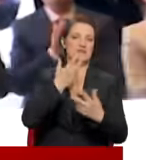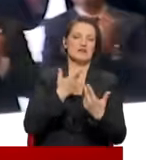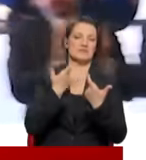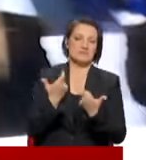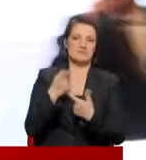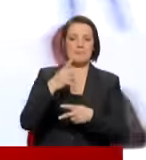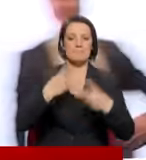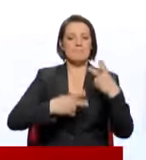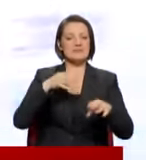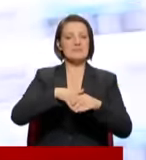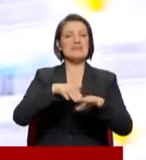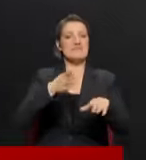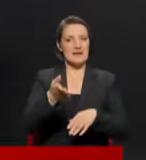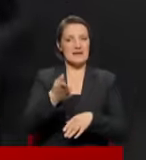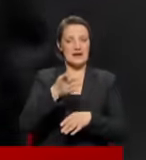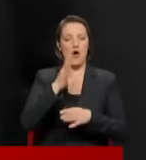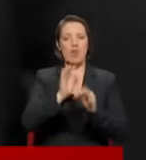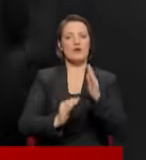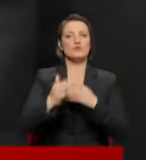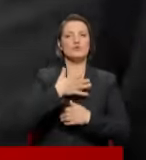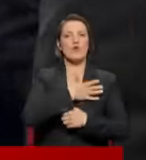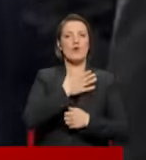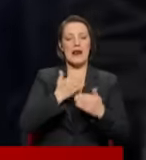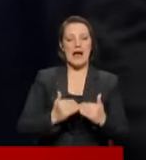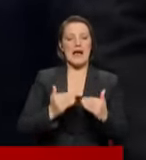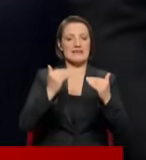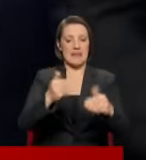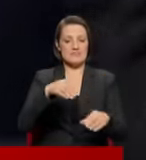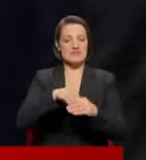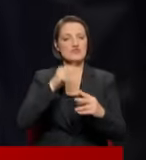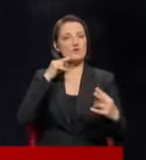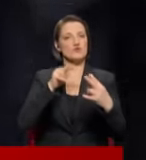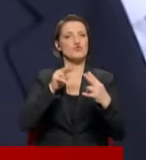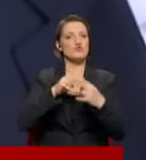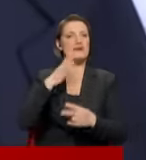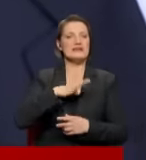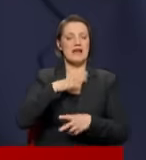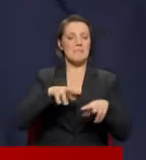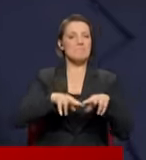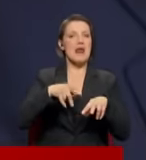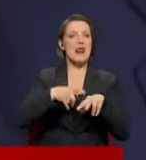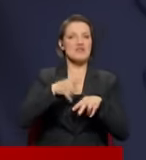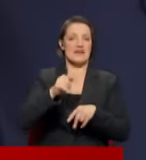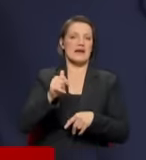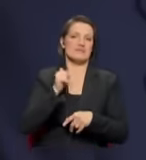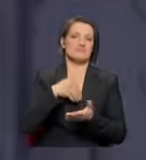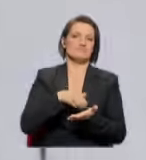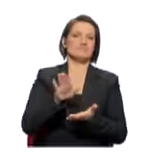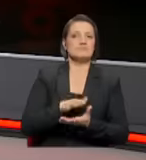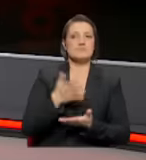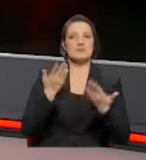çevrildi. Bazı milletvekillerinin olağanüstü kurultayın ertelenmesi için görüşme talebini Meral Akşener geri çevirdi.